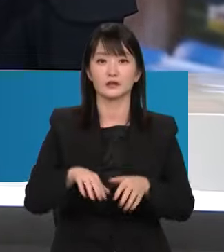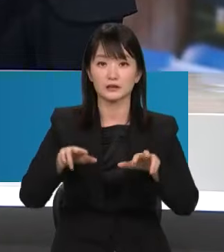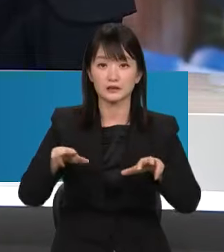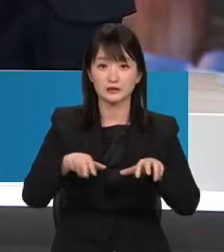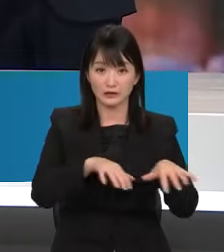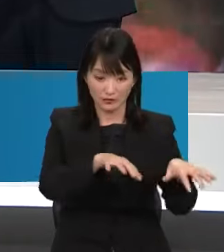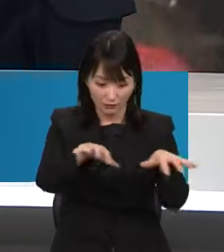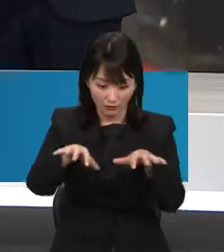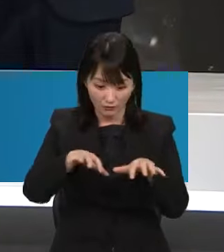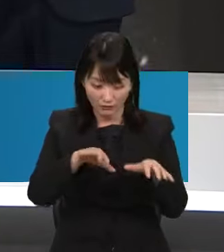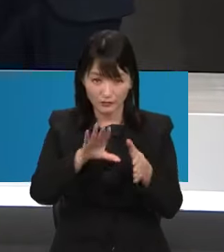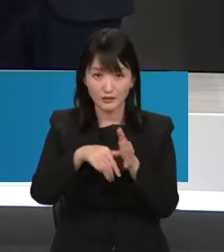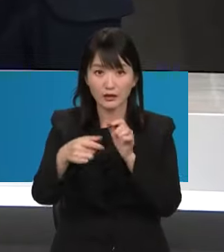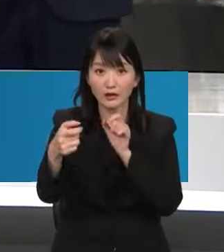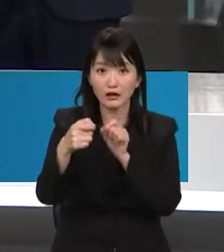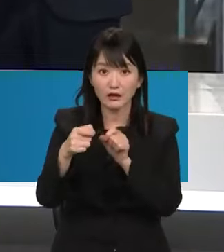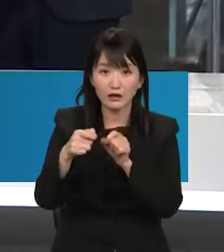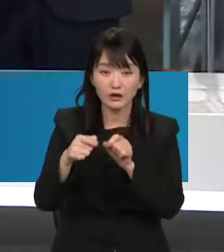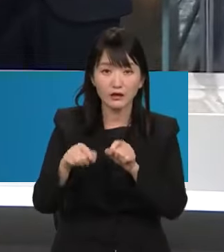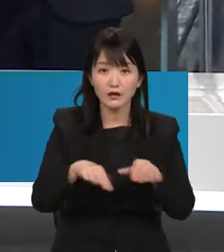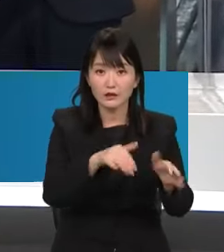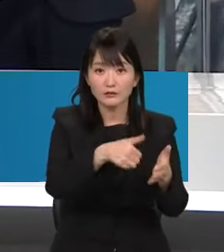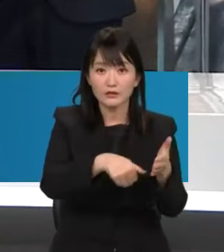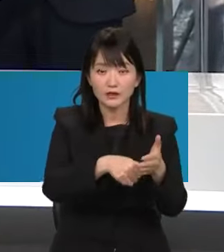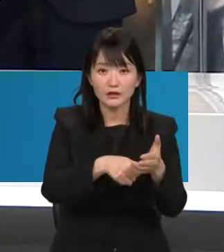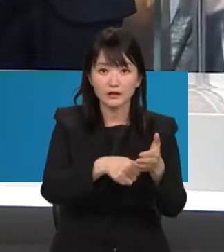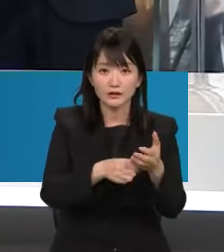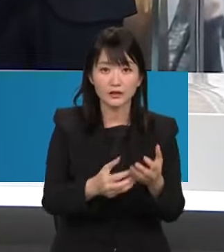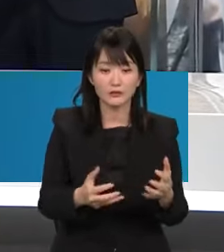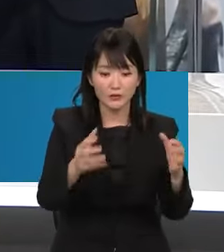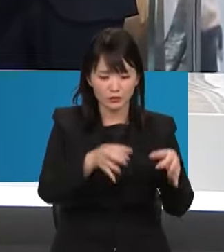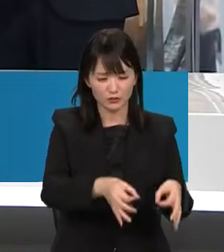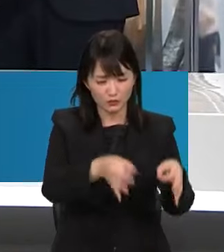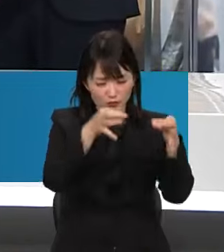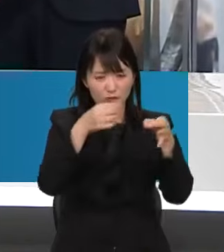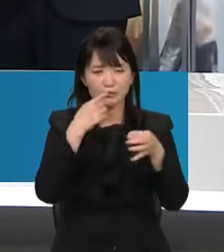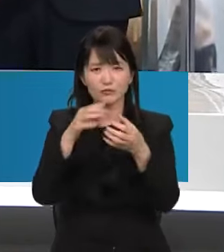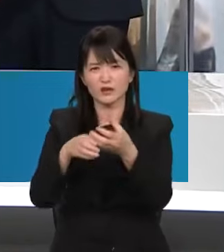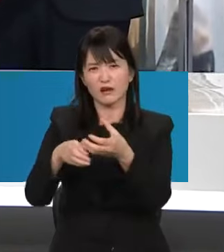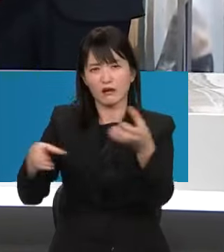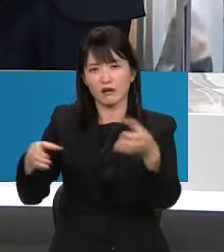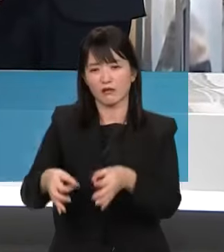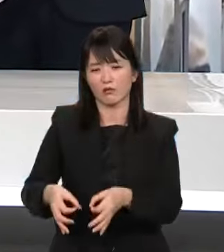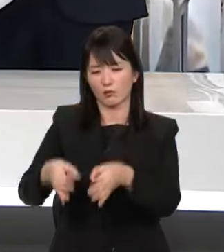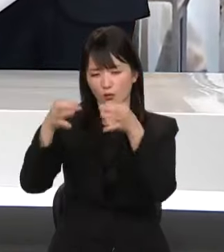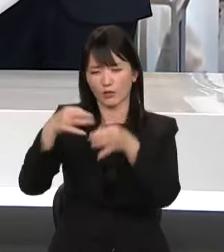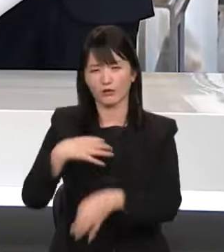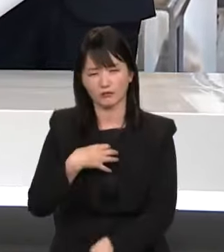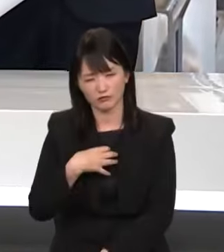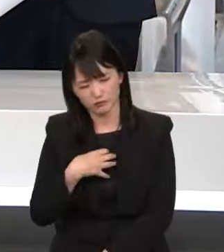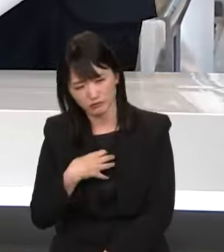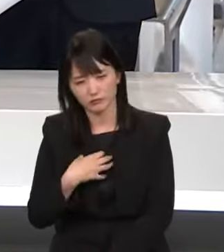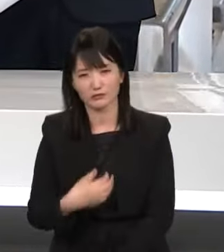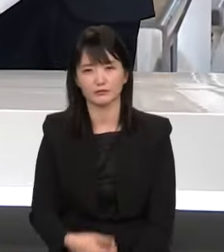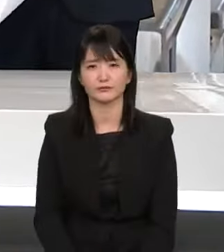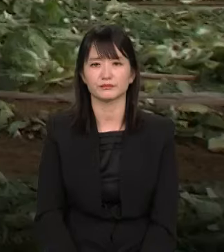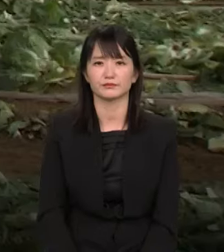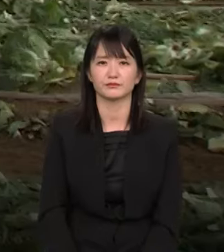김장철인데 김장 재료인 배추뿐만 아니라 무 가격까지 껑충 뛰면서 부담이 커졌습니다. 강나현 기자입니다.